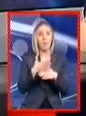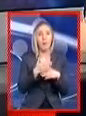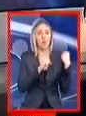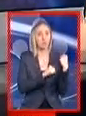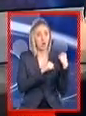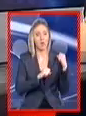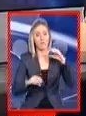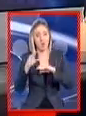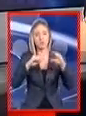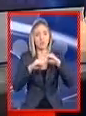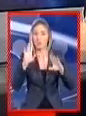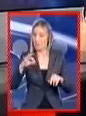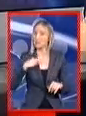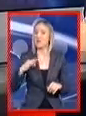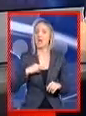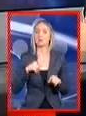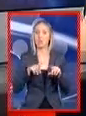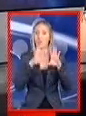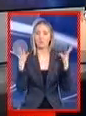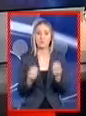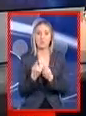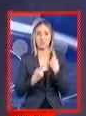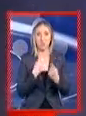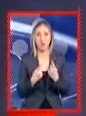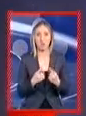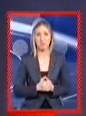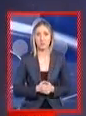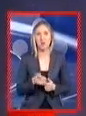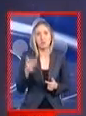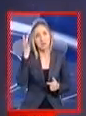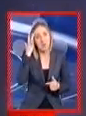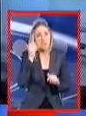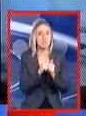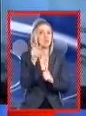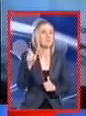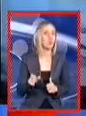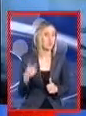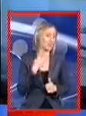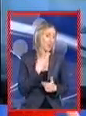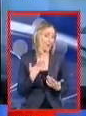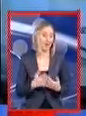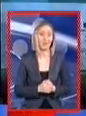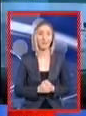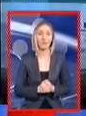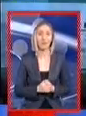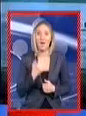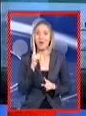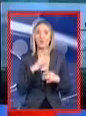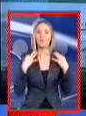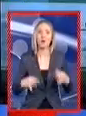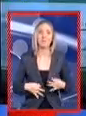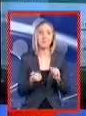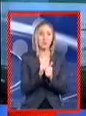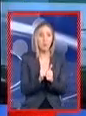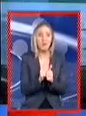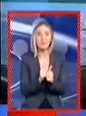ima svoju zaslugu u celokupnoj ovoj situaciji. Pa se i ne zna da je sportista obično. Naravno, jer ako nije profesionalni sportista, ako nije